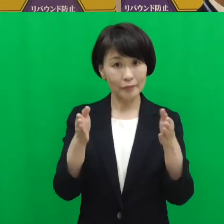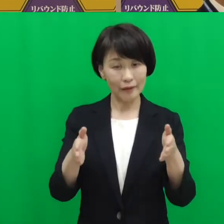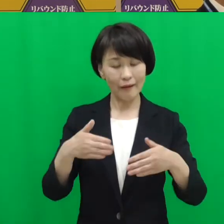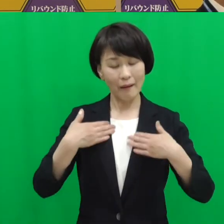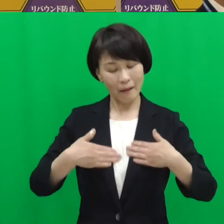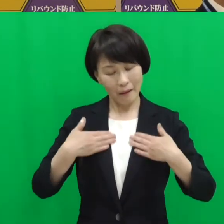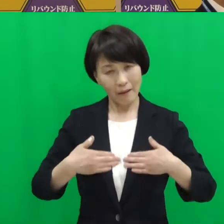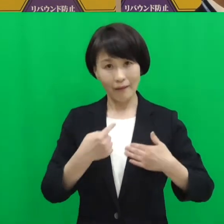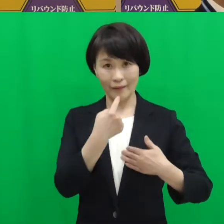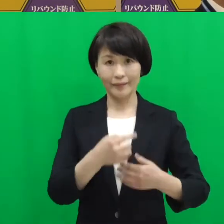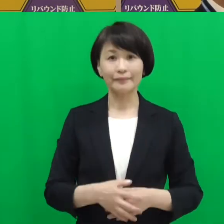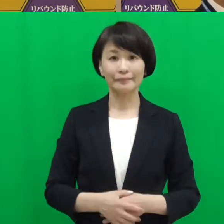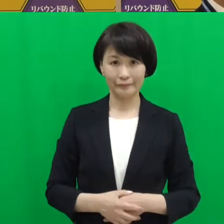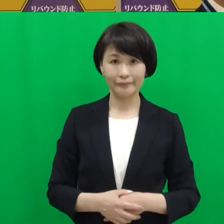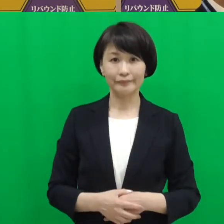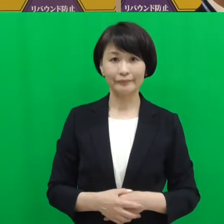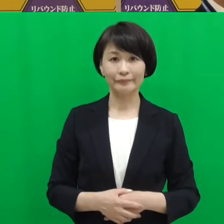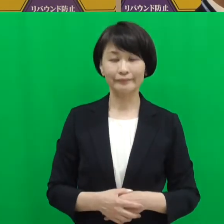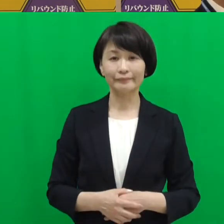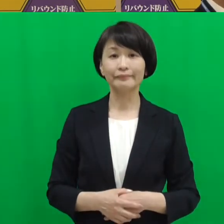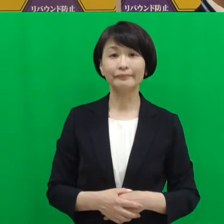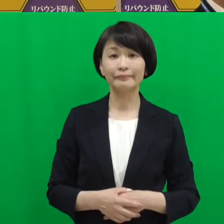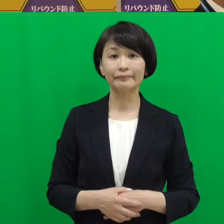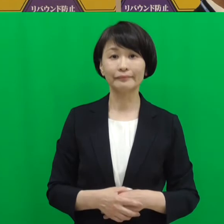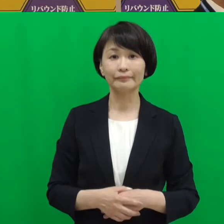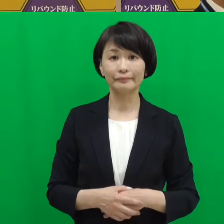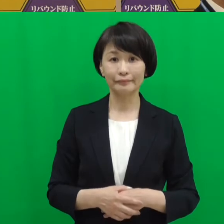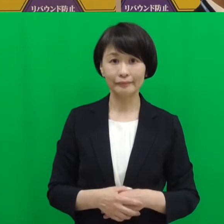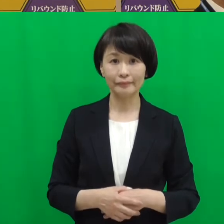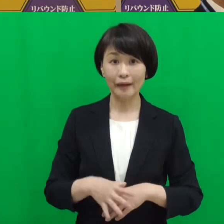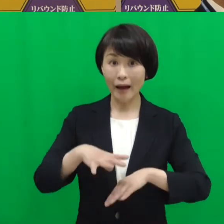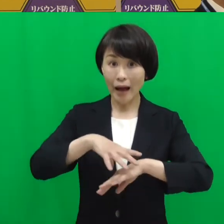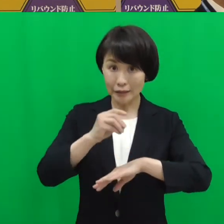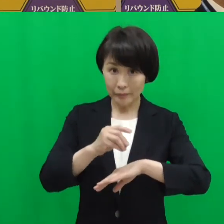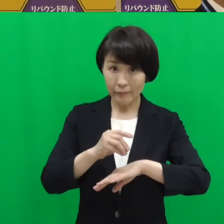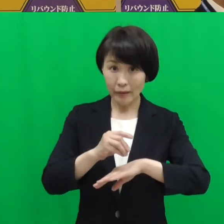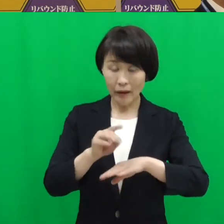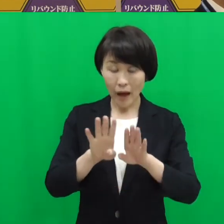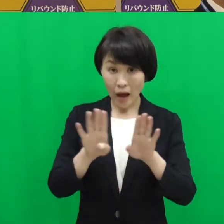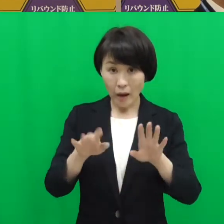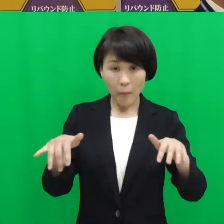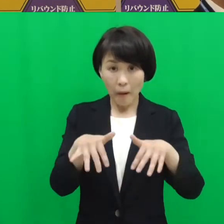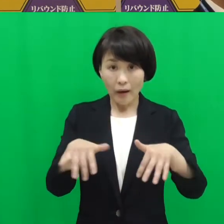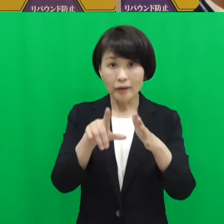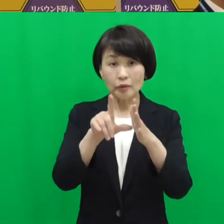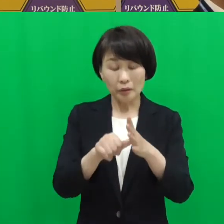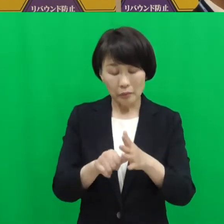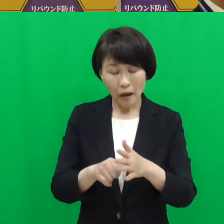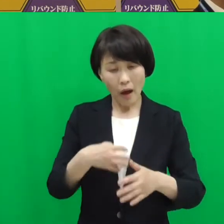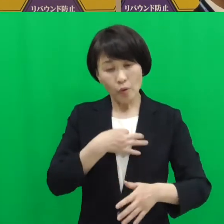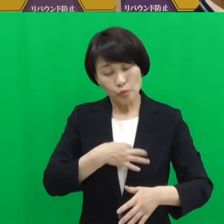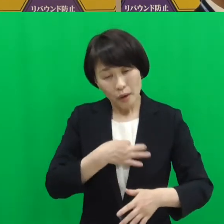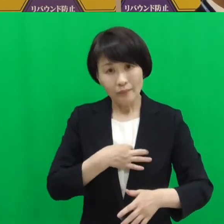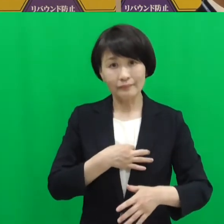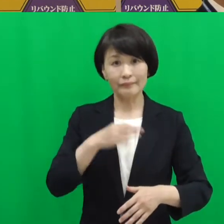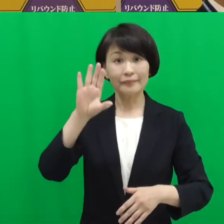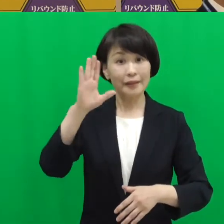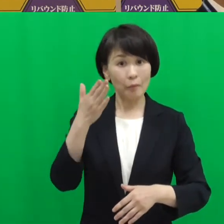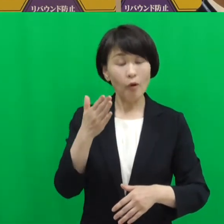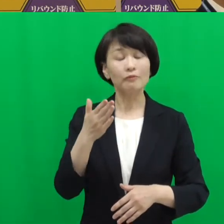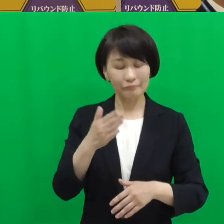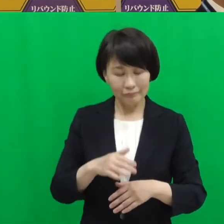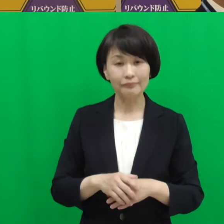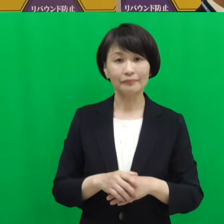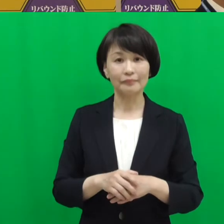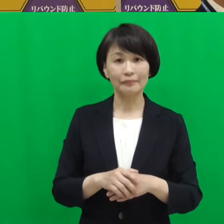ました。 初めの導入の段階では結構苦労すると思うんですけども、その分の成果は出るんじゃないかなと思ってます